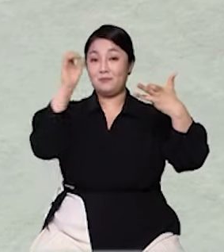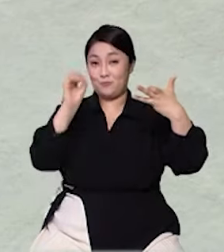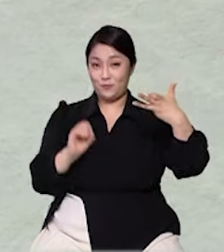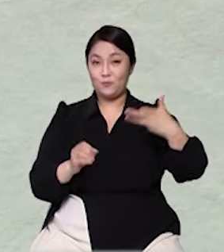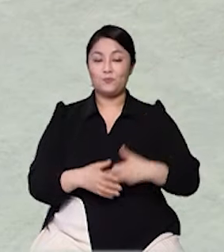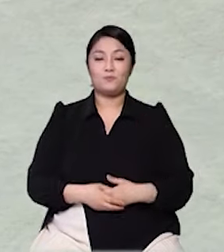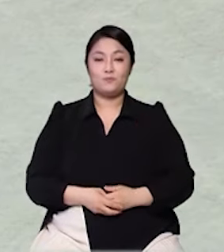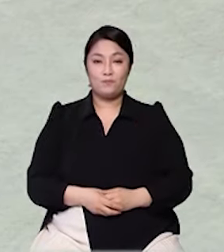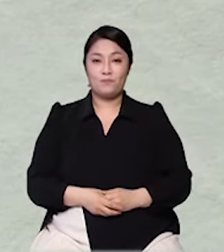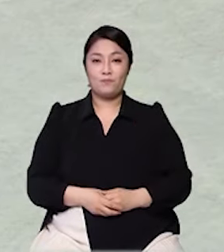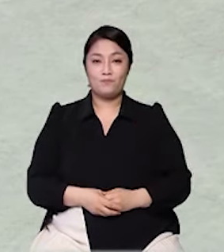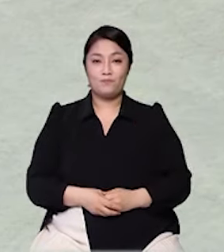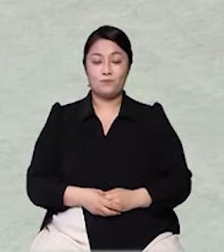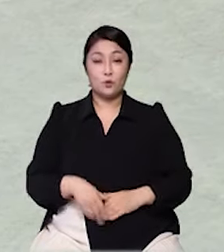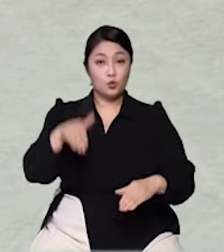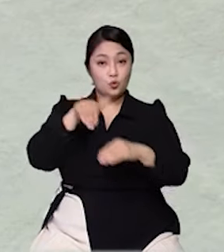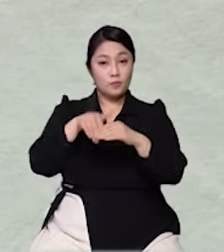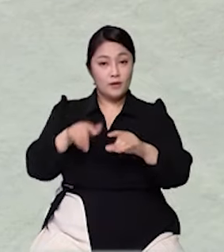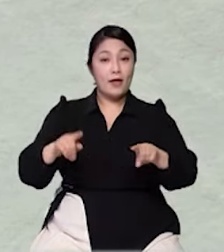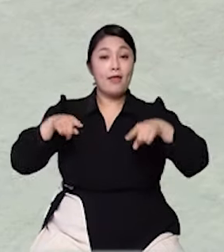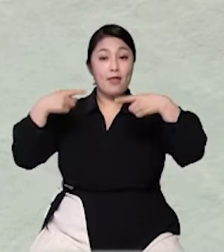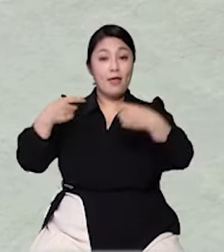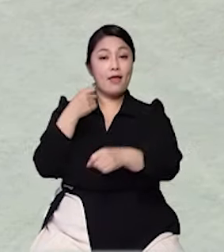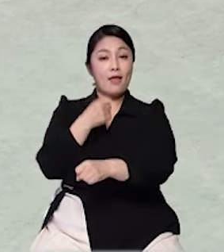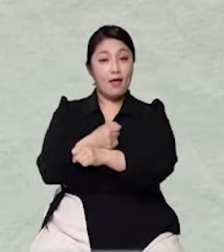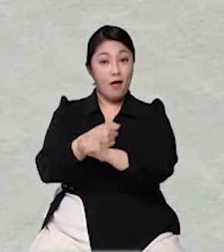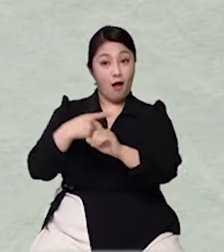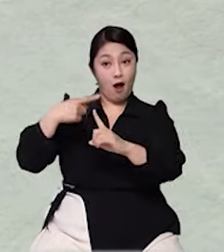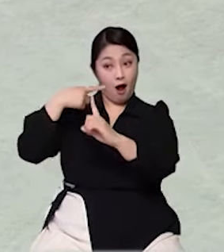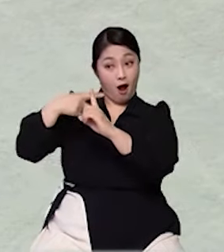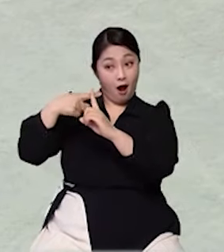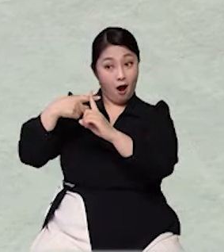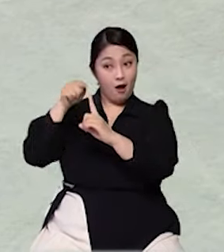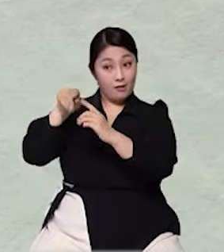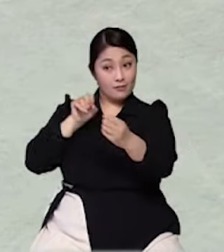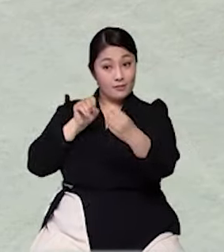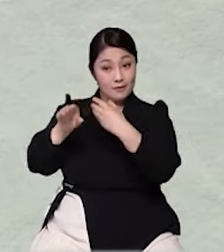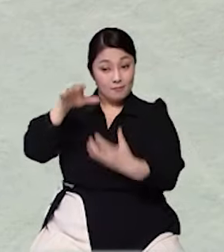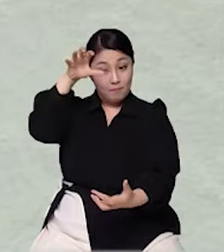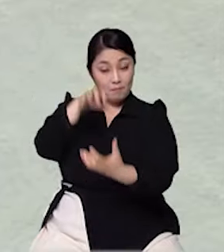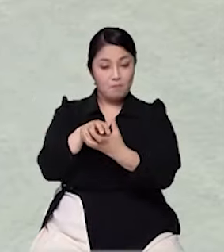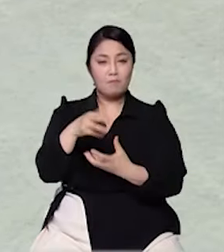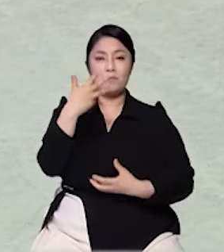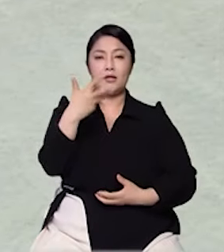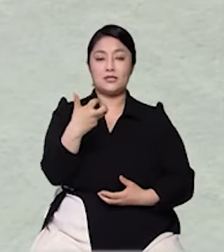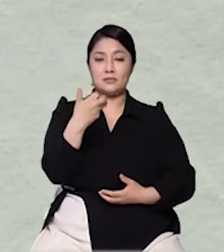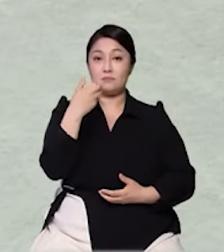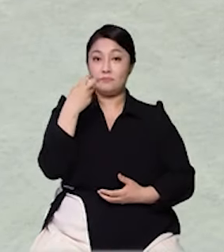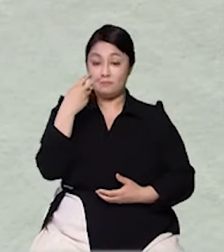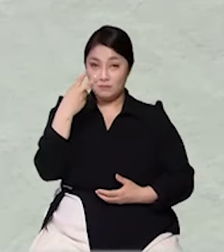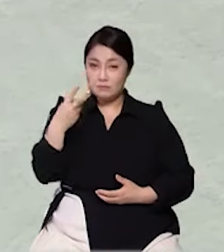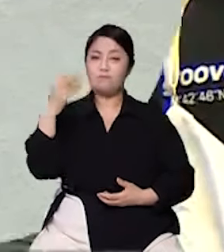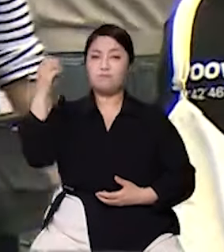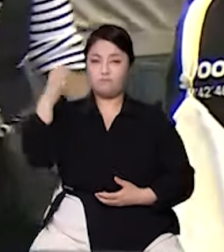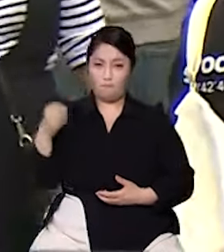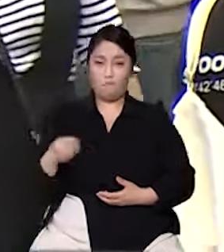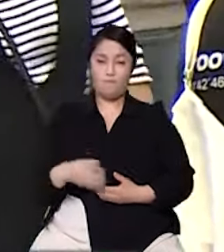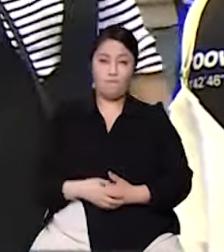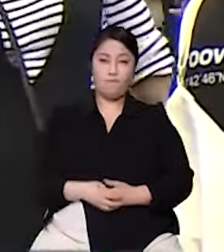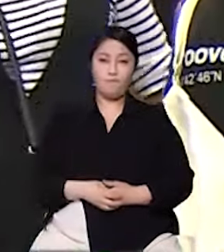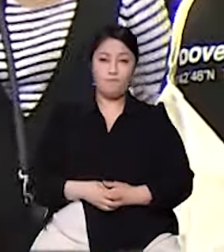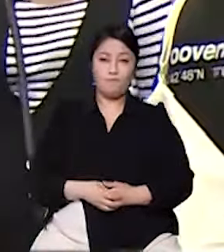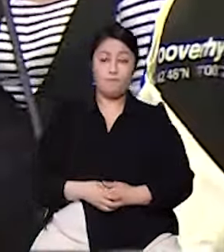나타났습니다 투표 에 참여하겠다는 금 정답에 합이 86.2% 를 기록했습니다